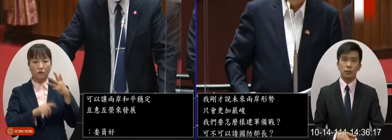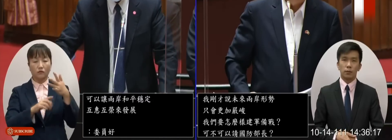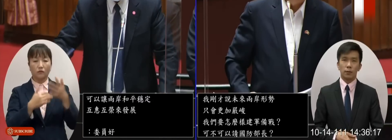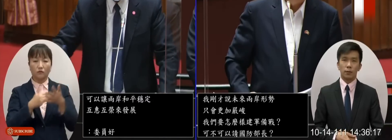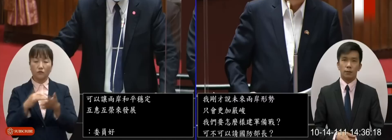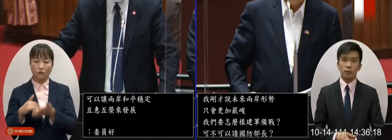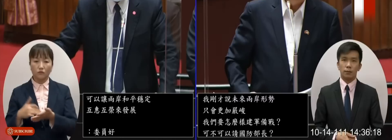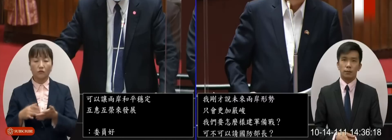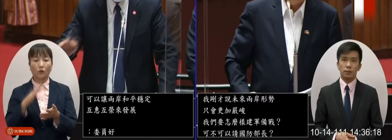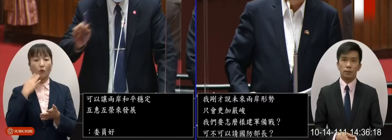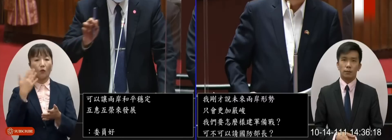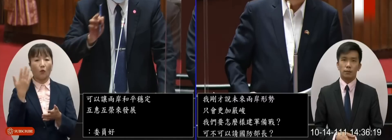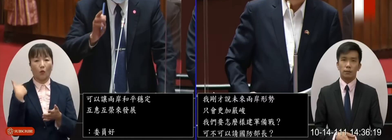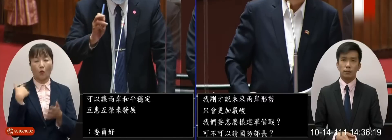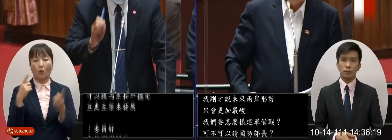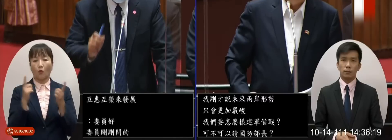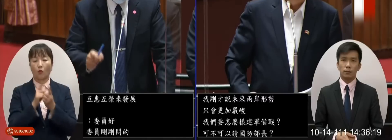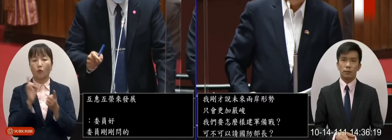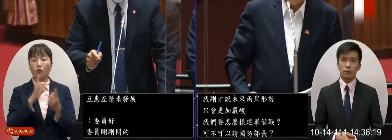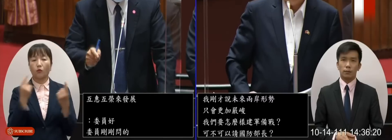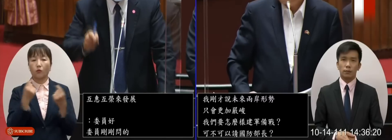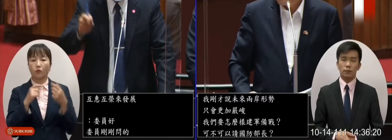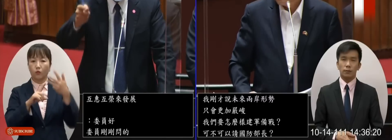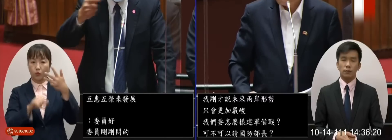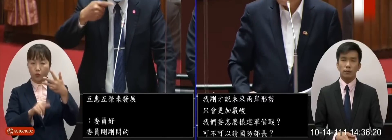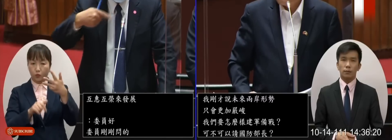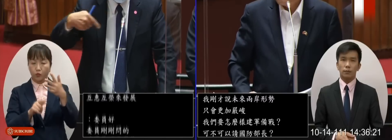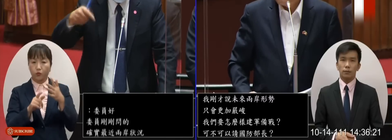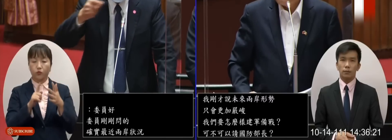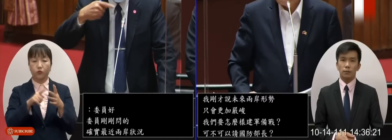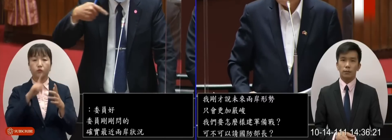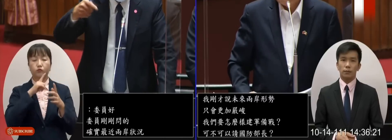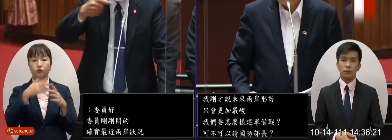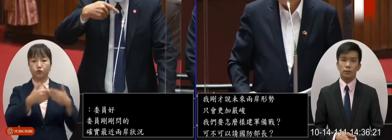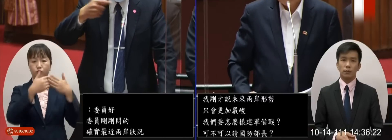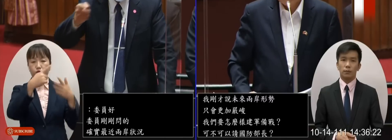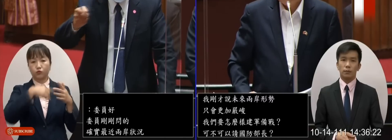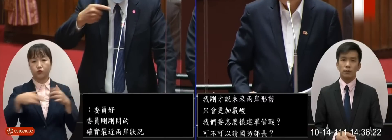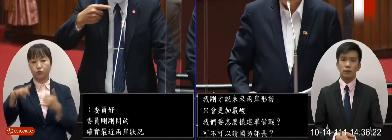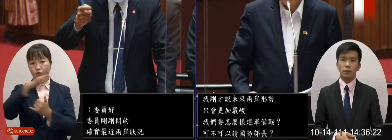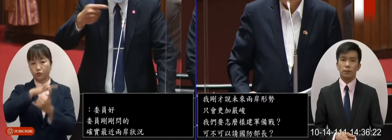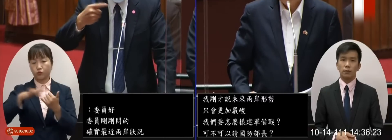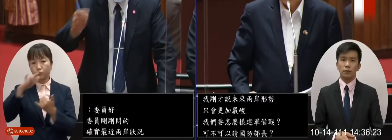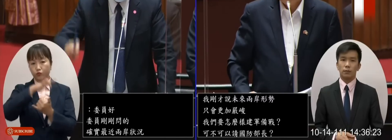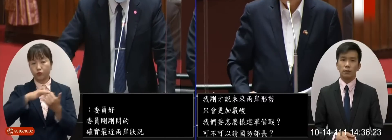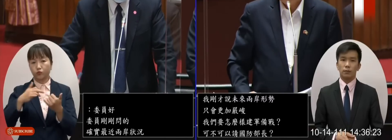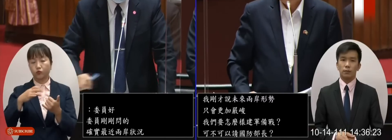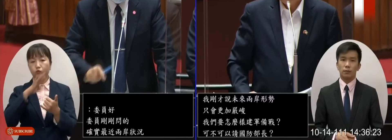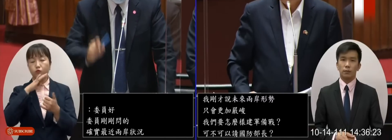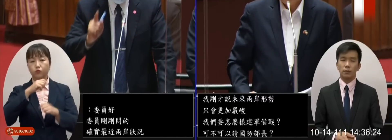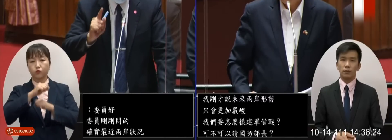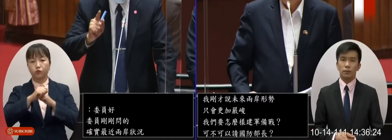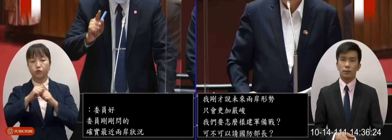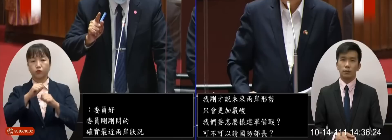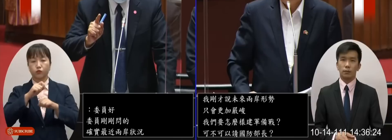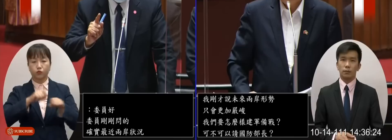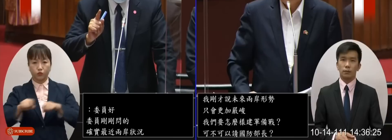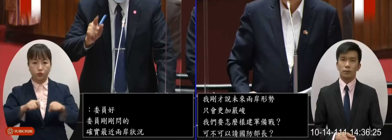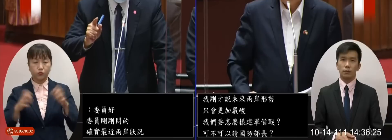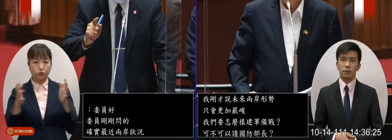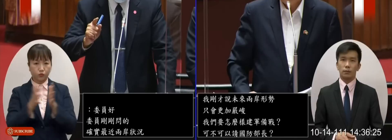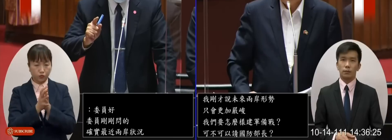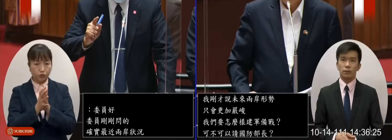统计来讲的话，以往没有的，光一个八月份，他绕台，在台湾周边基建的活动